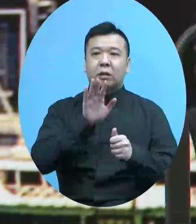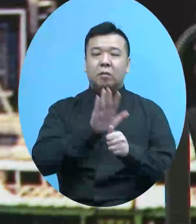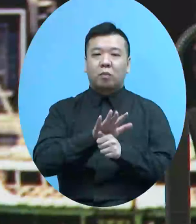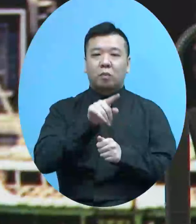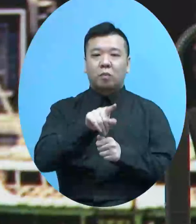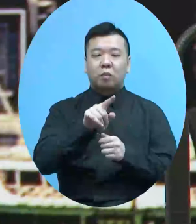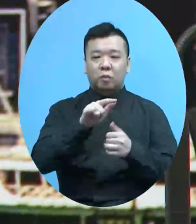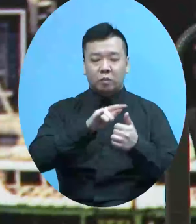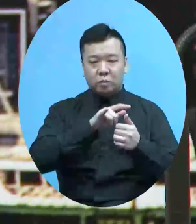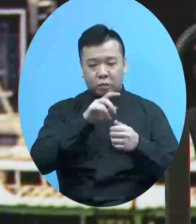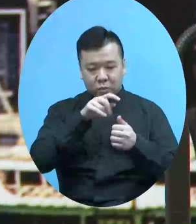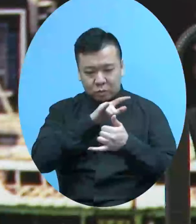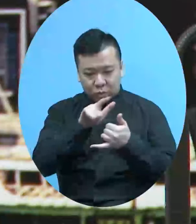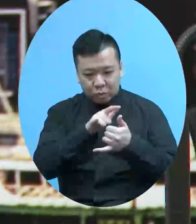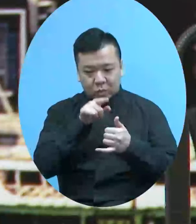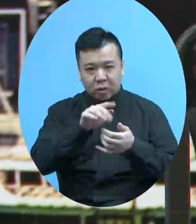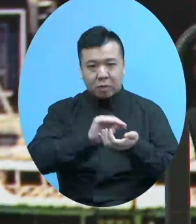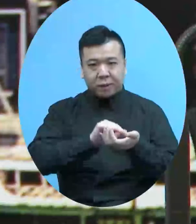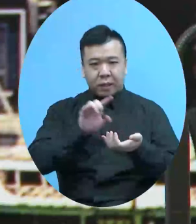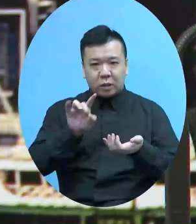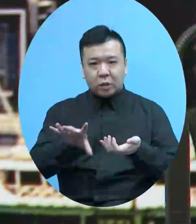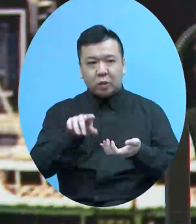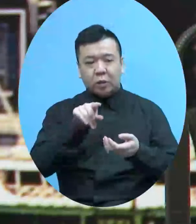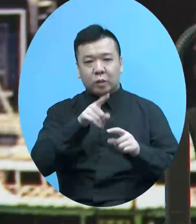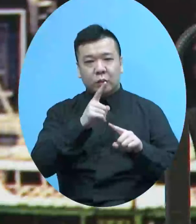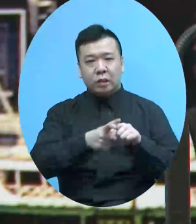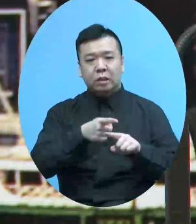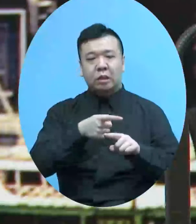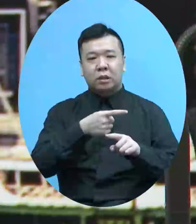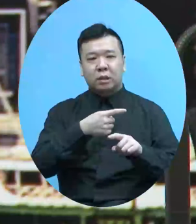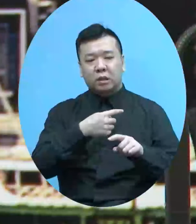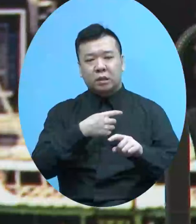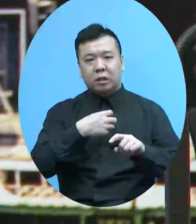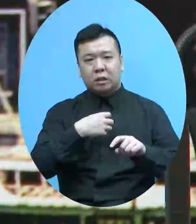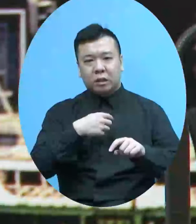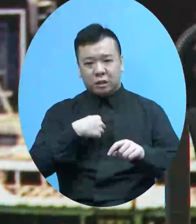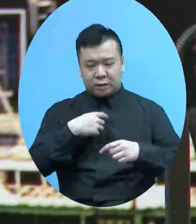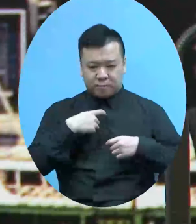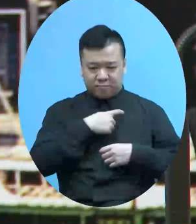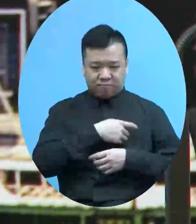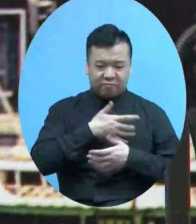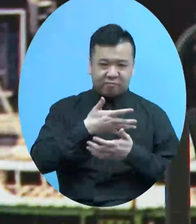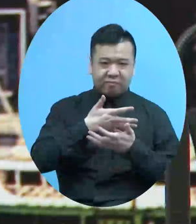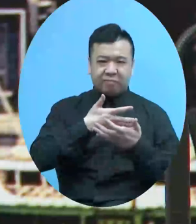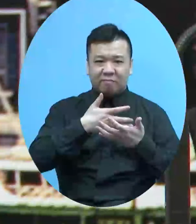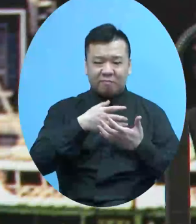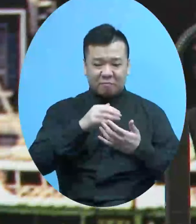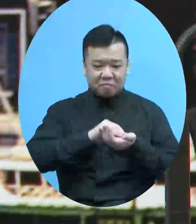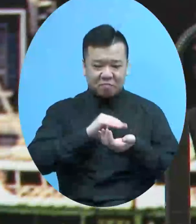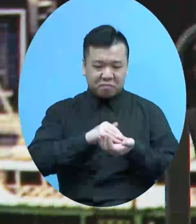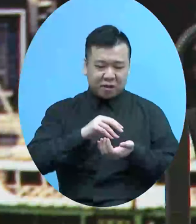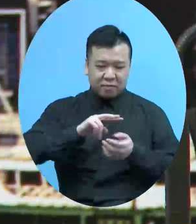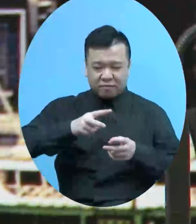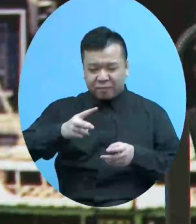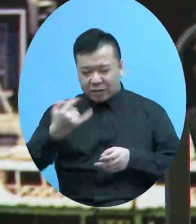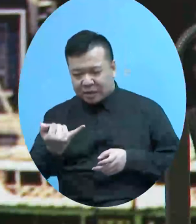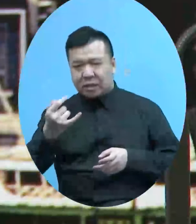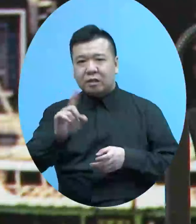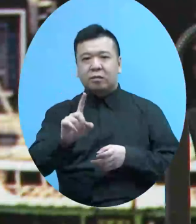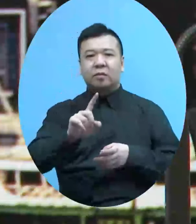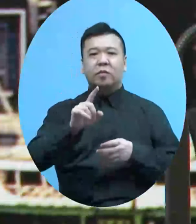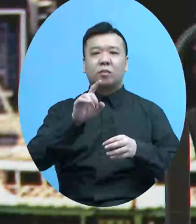她檢查究竟那個病毒在她身體造成那個病況去到哪裏那我們